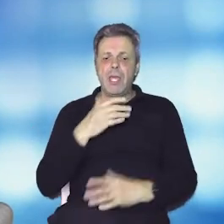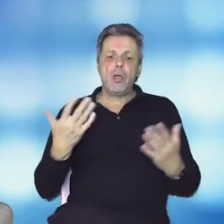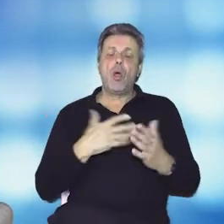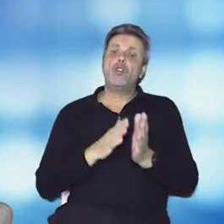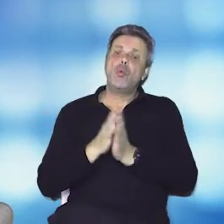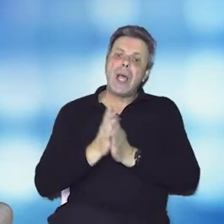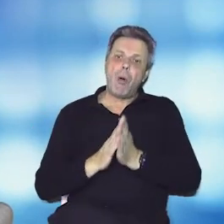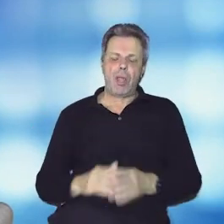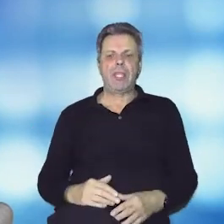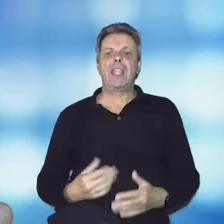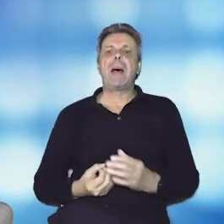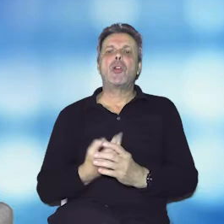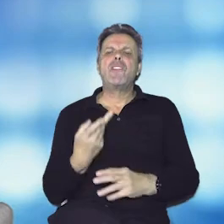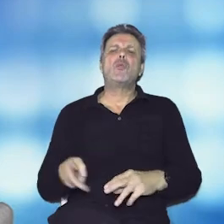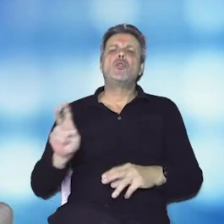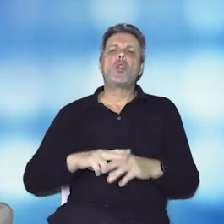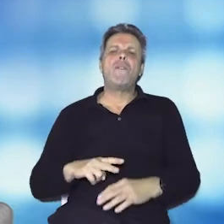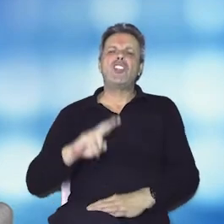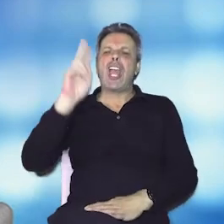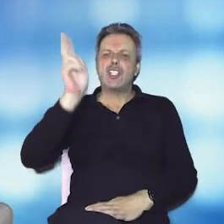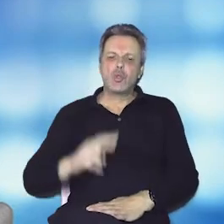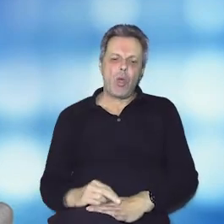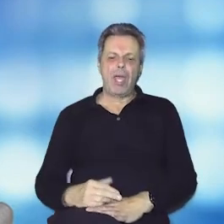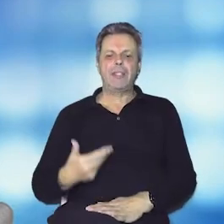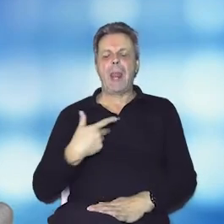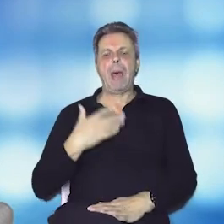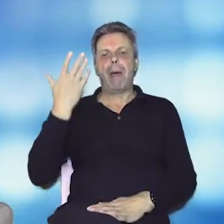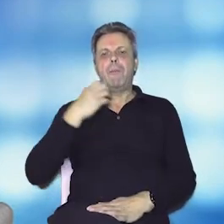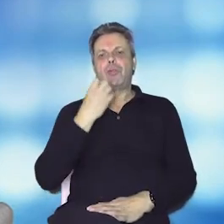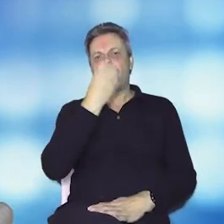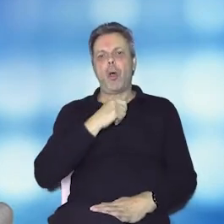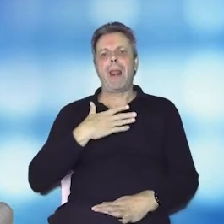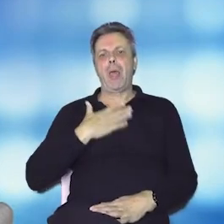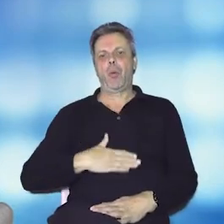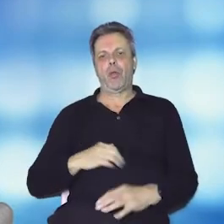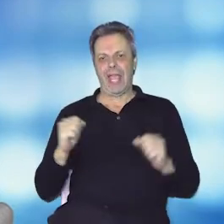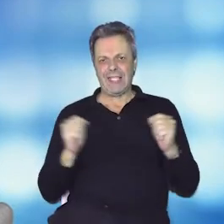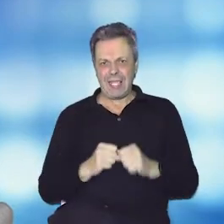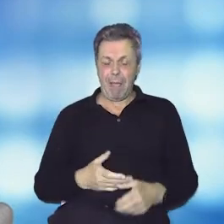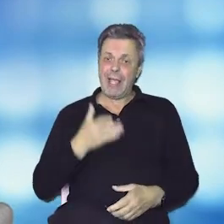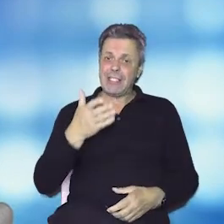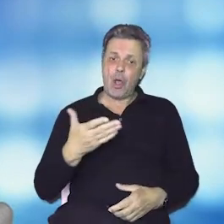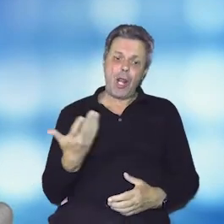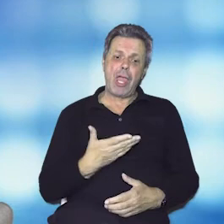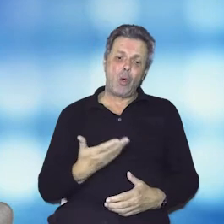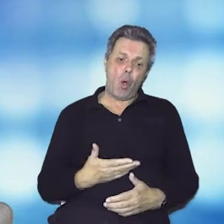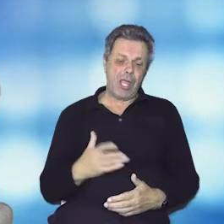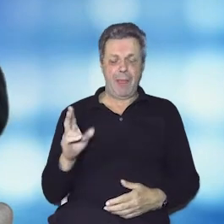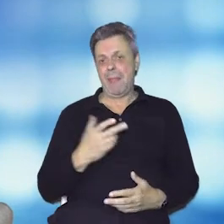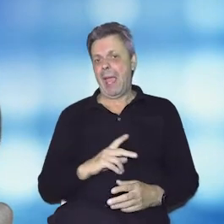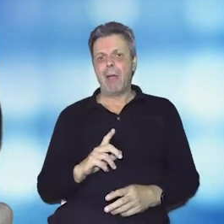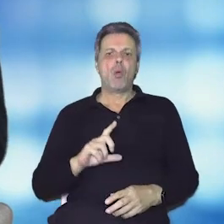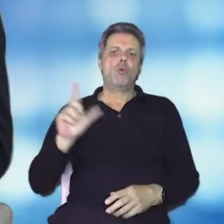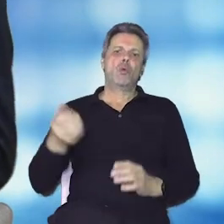ću zamoliti da proizvedu što više struje da nam bude topla i ugodna zima za one koji recimo nemaju